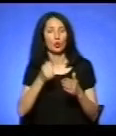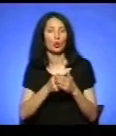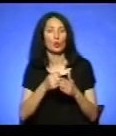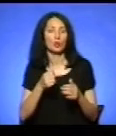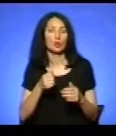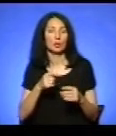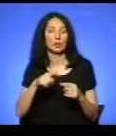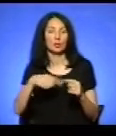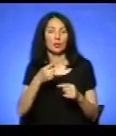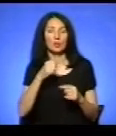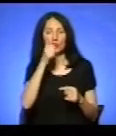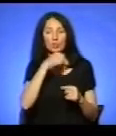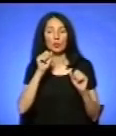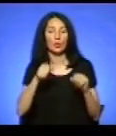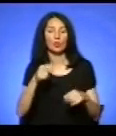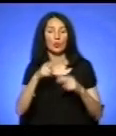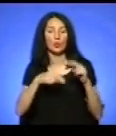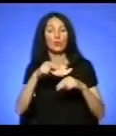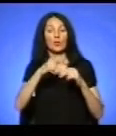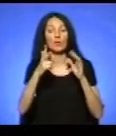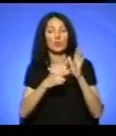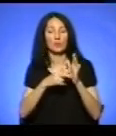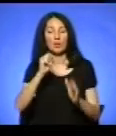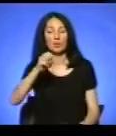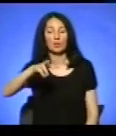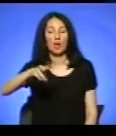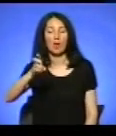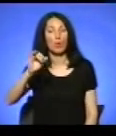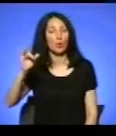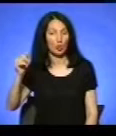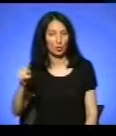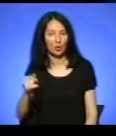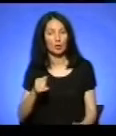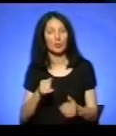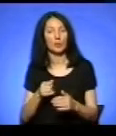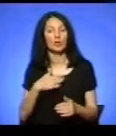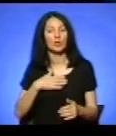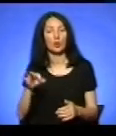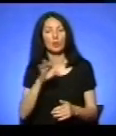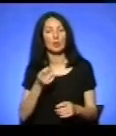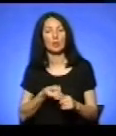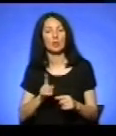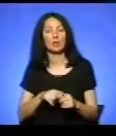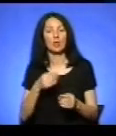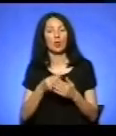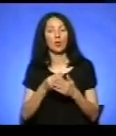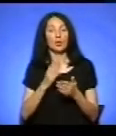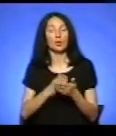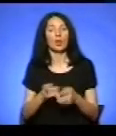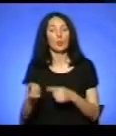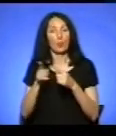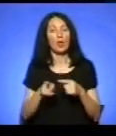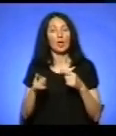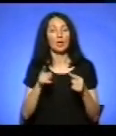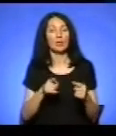17 амбулаторій в нашій області? Освоїти такі кошти? Справа в тому, що ці кошти є перехідними. Ага, тобто вони